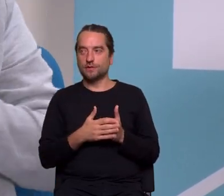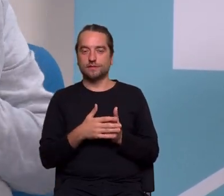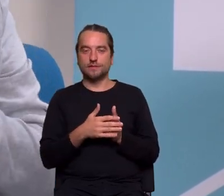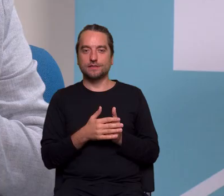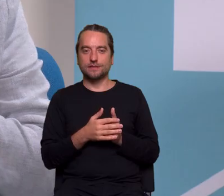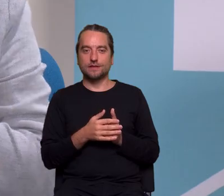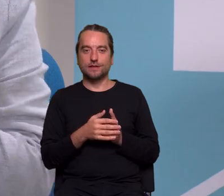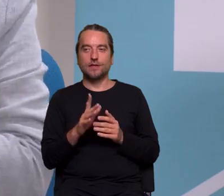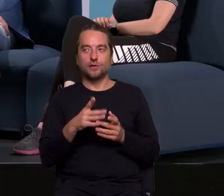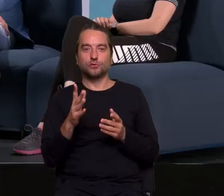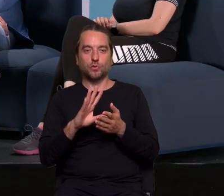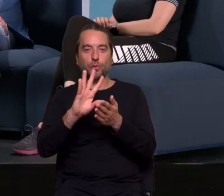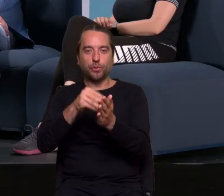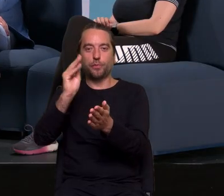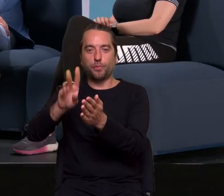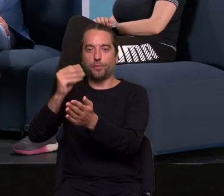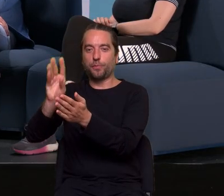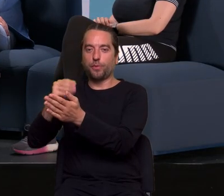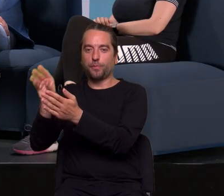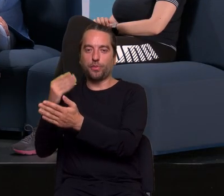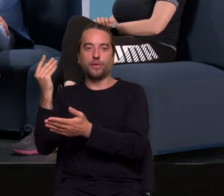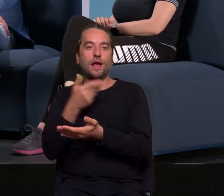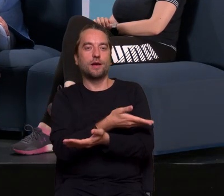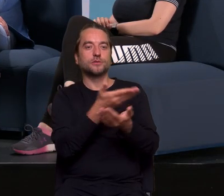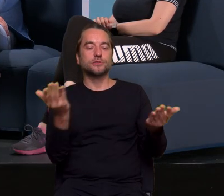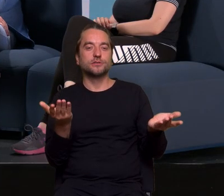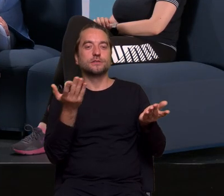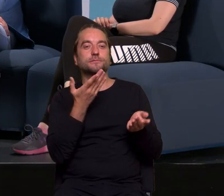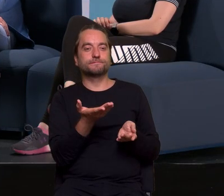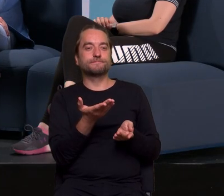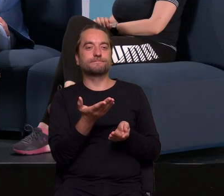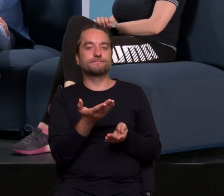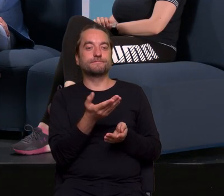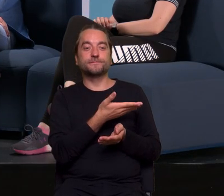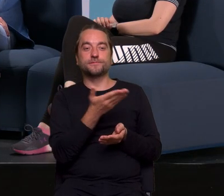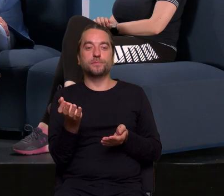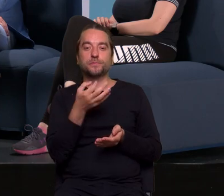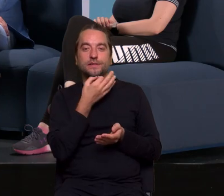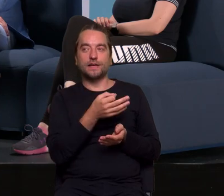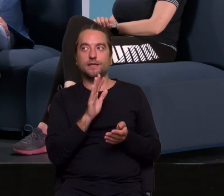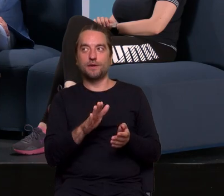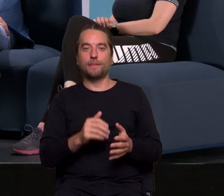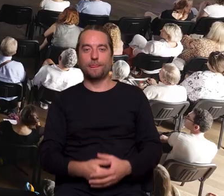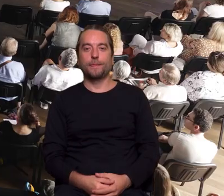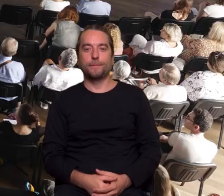Bo eksploatuję cały czas naszych gości, ale może ktoś z państwa ma jakieś